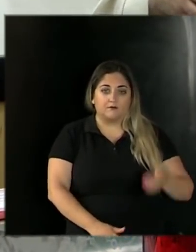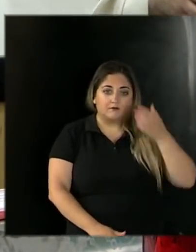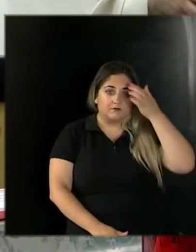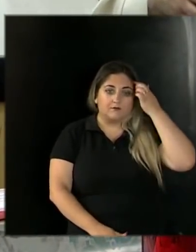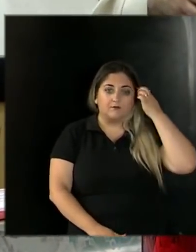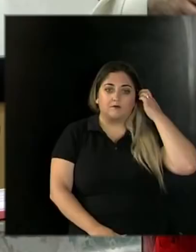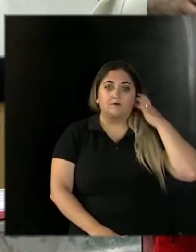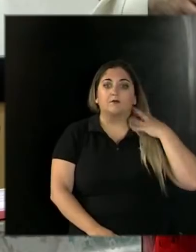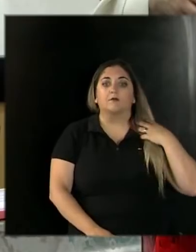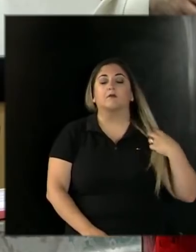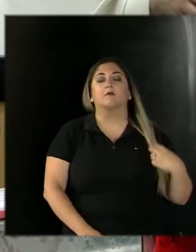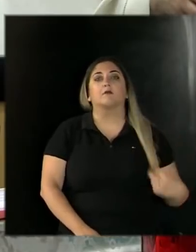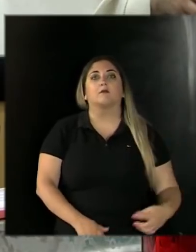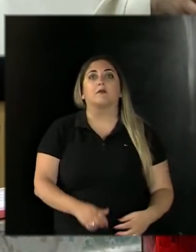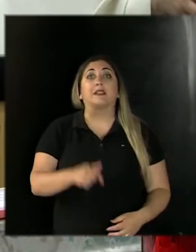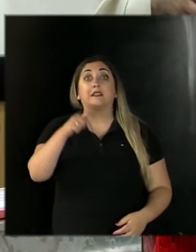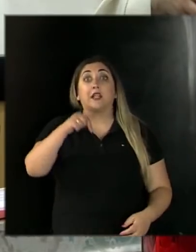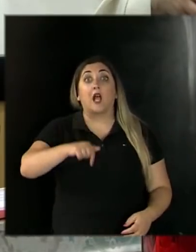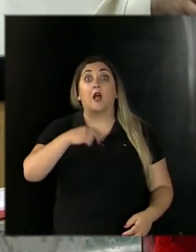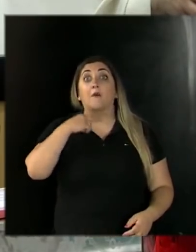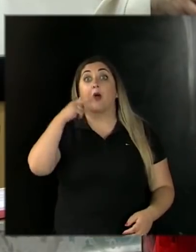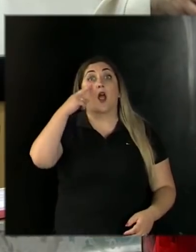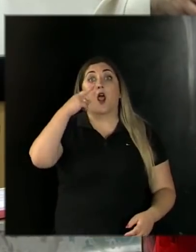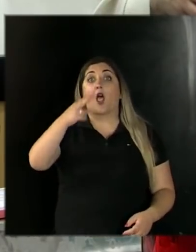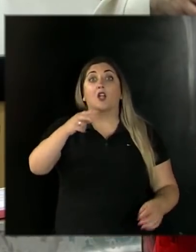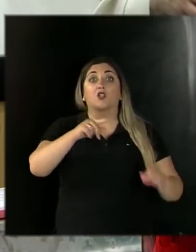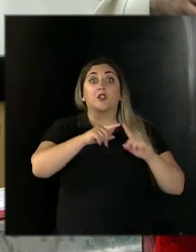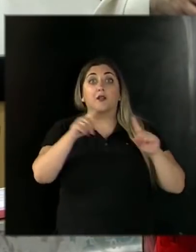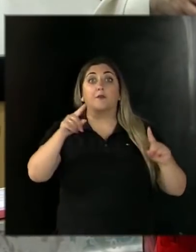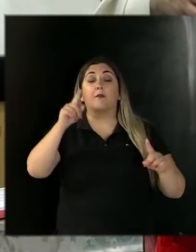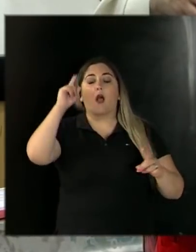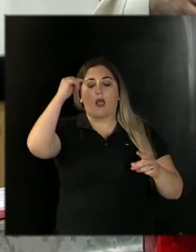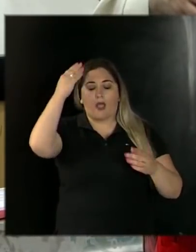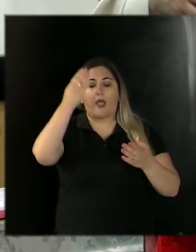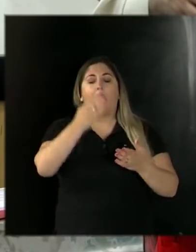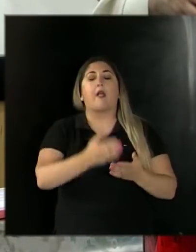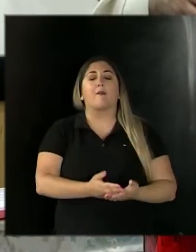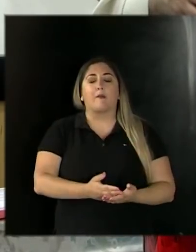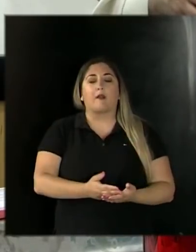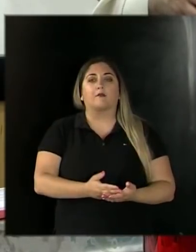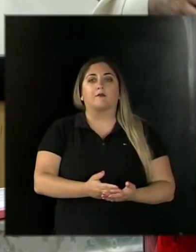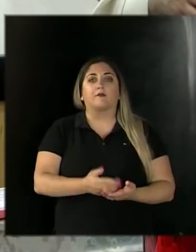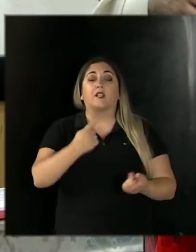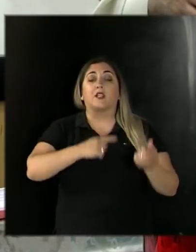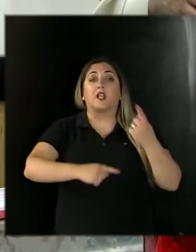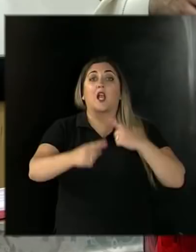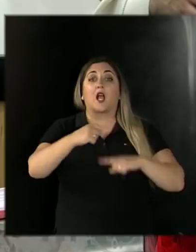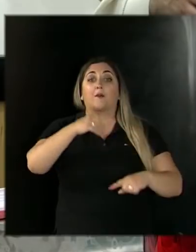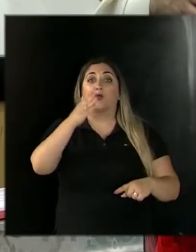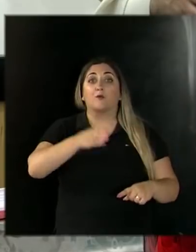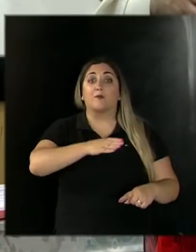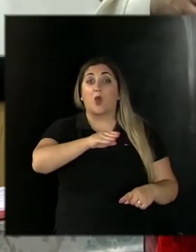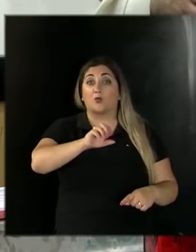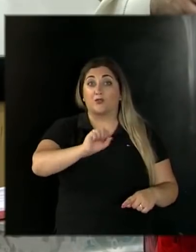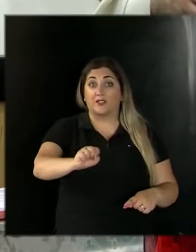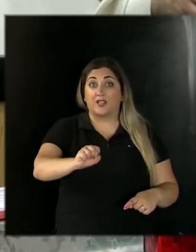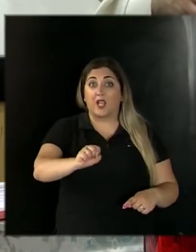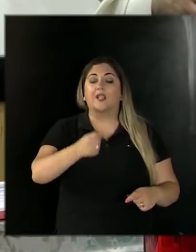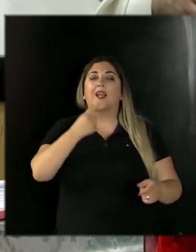Dan hu l-misteru tal-fidi. Inħabbru l-mewt tiegħek mulej, inxandru bil-ferħ il-qawmien